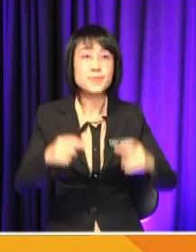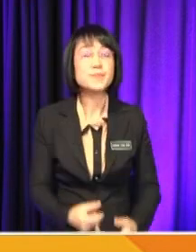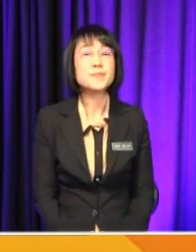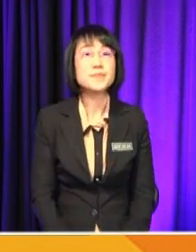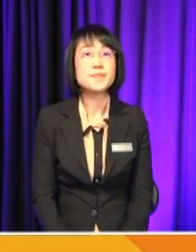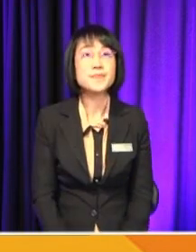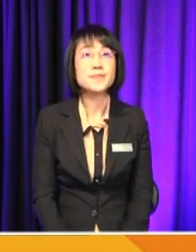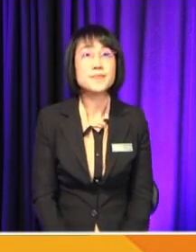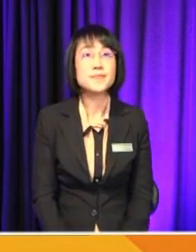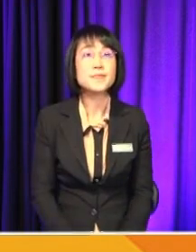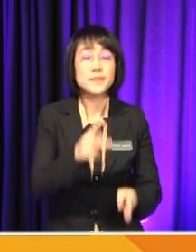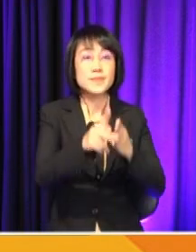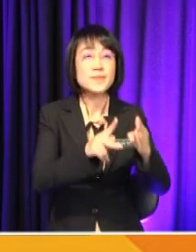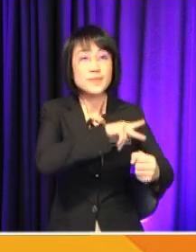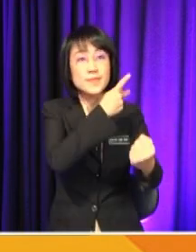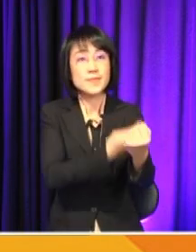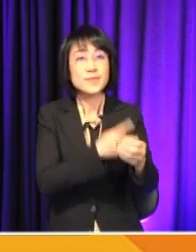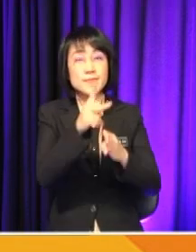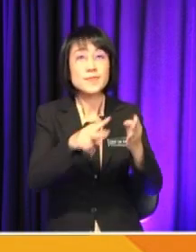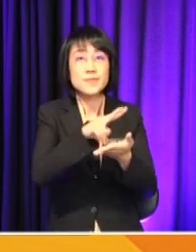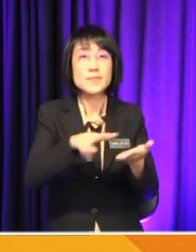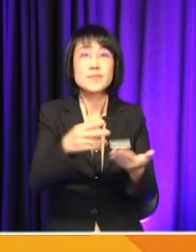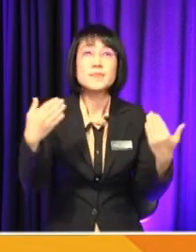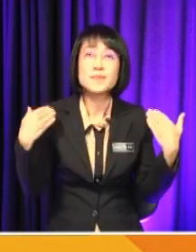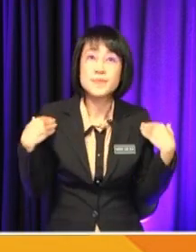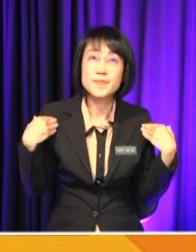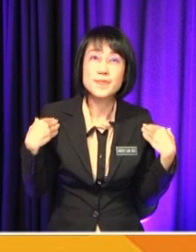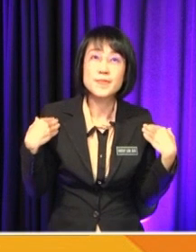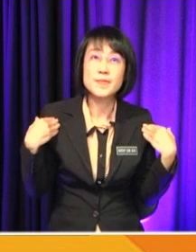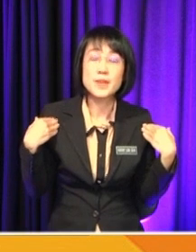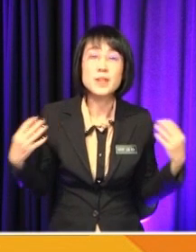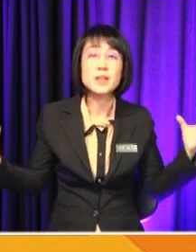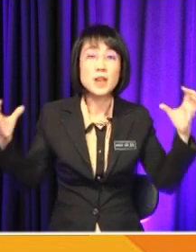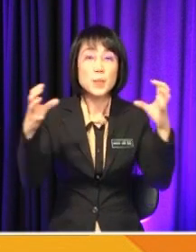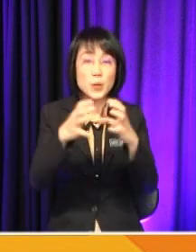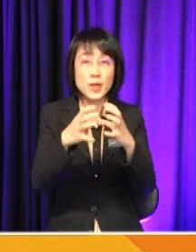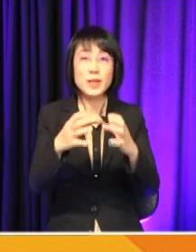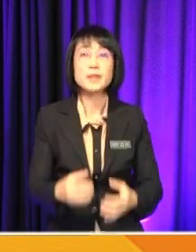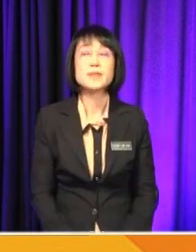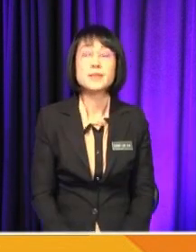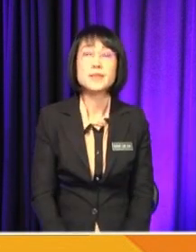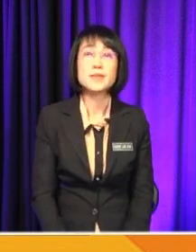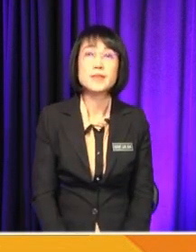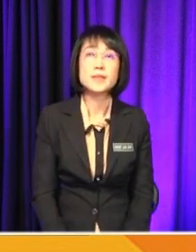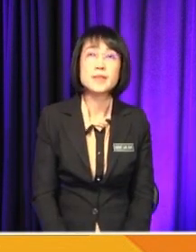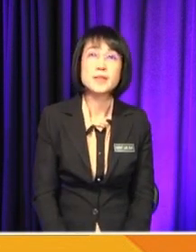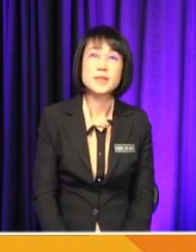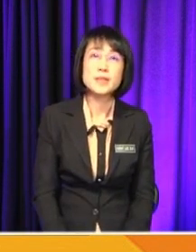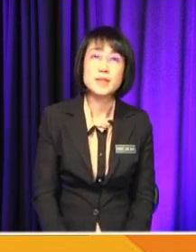untuk cable kuasa dan cable video ini juga ada digabungkan Oke kita Panggil Ciamis